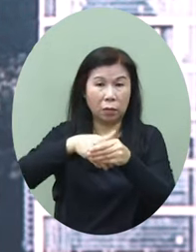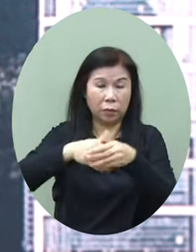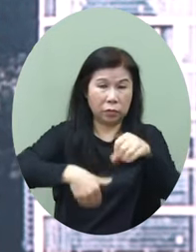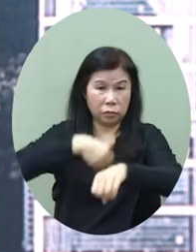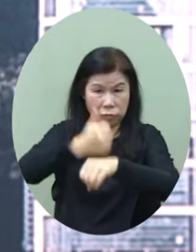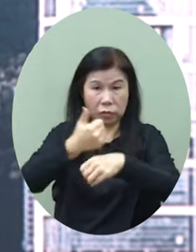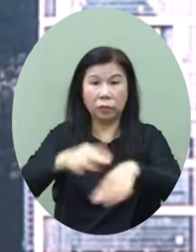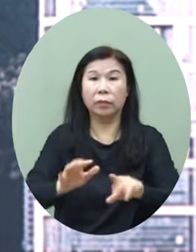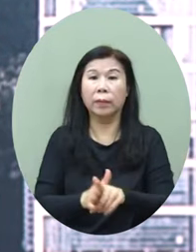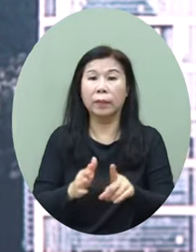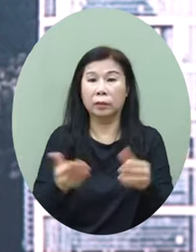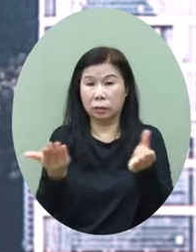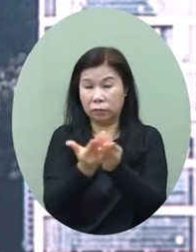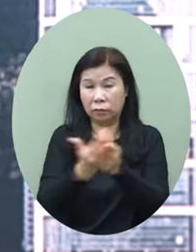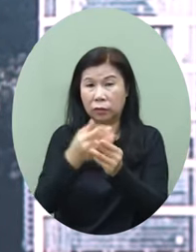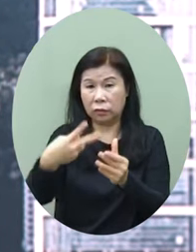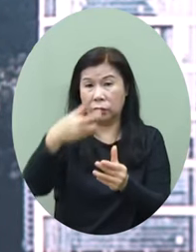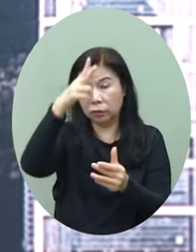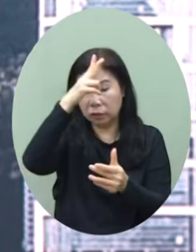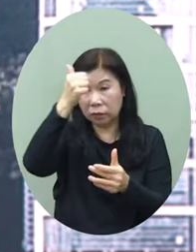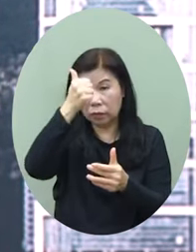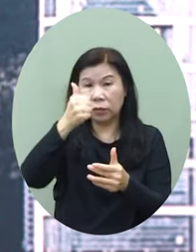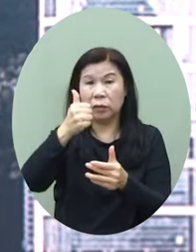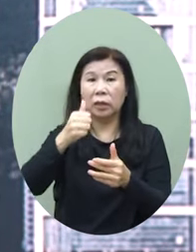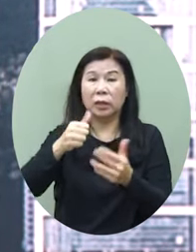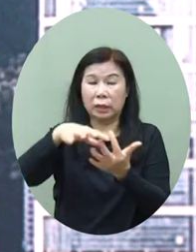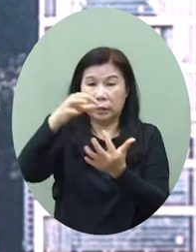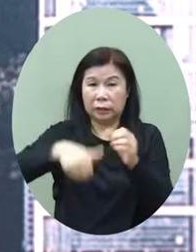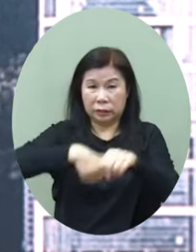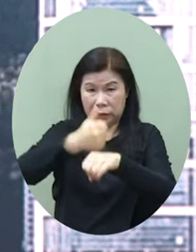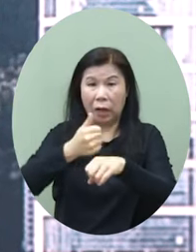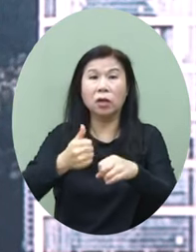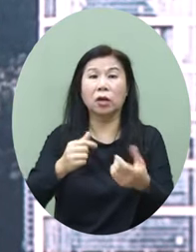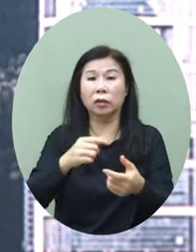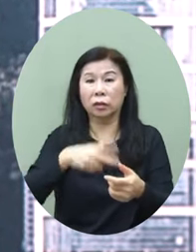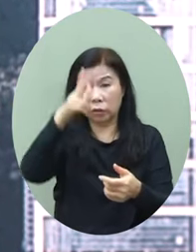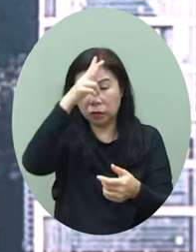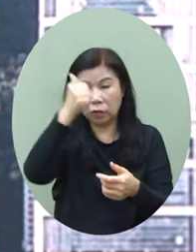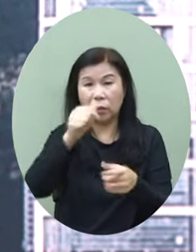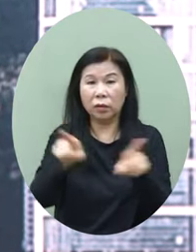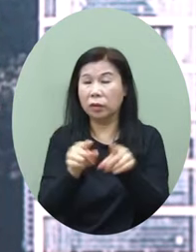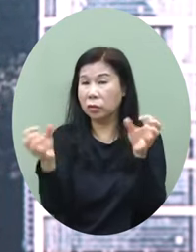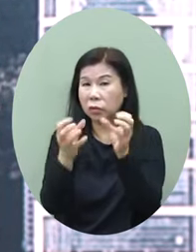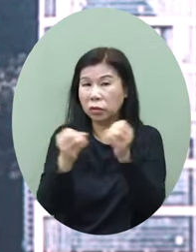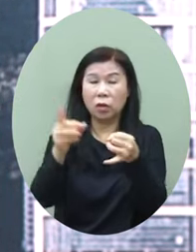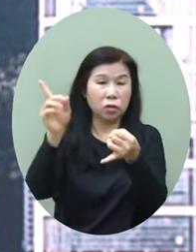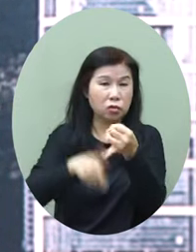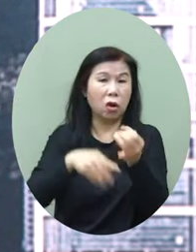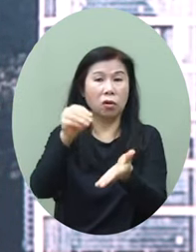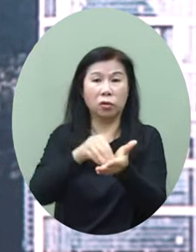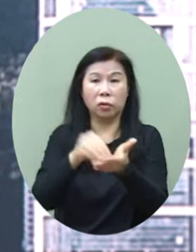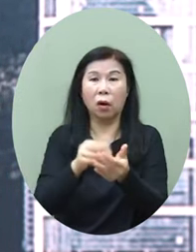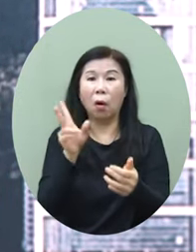我這裡強調附件一是說行政長官產生辦法所以即使行政長官經協商來產生